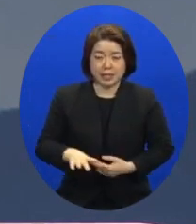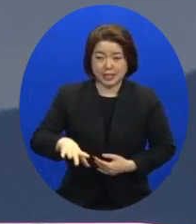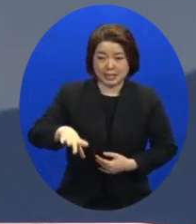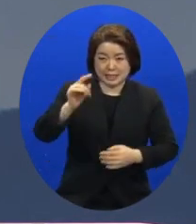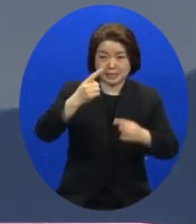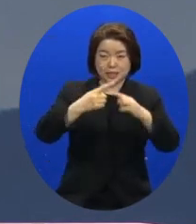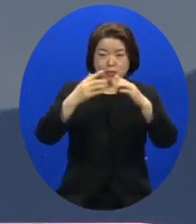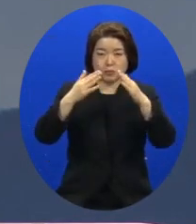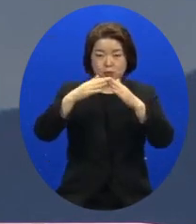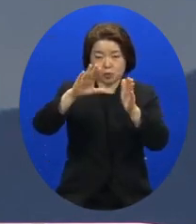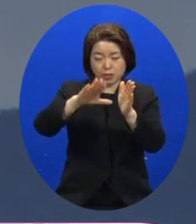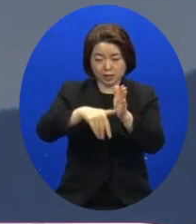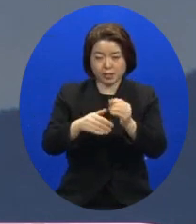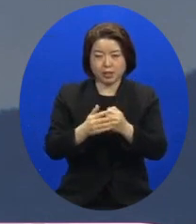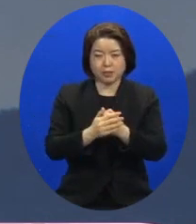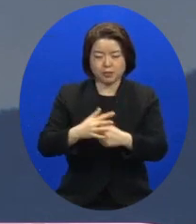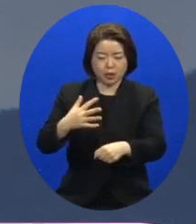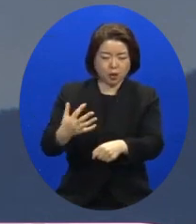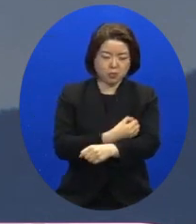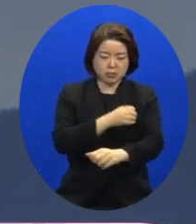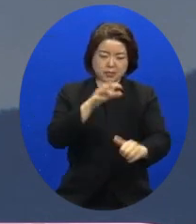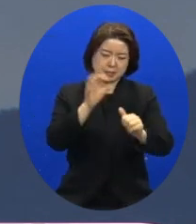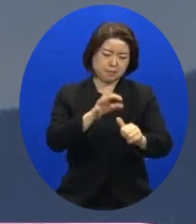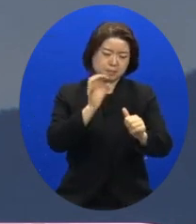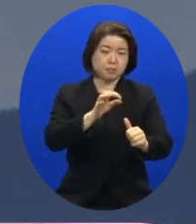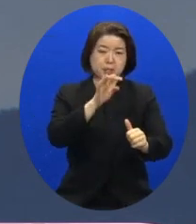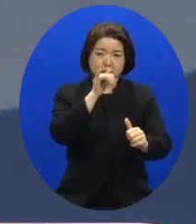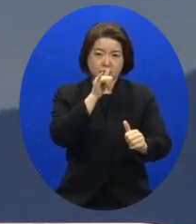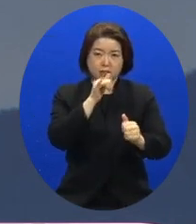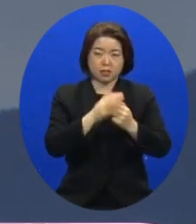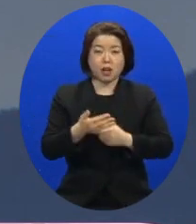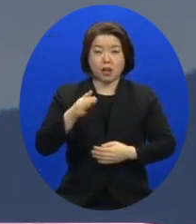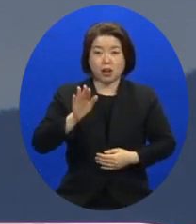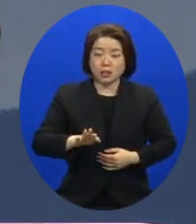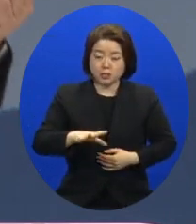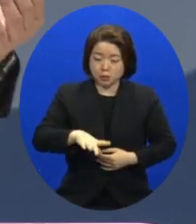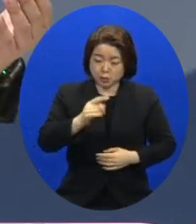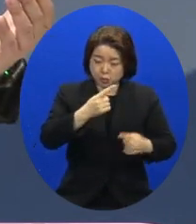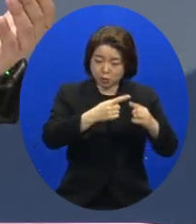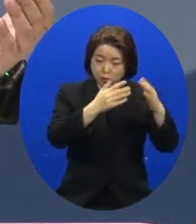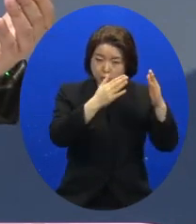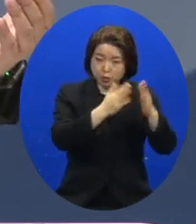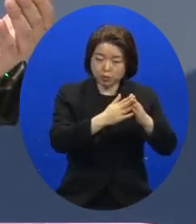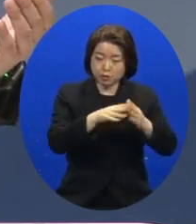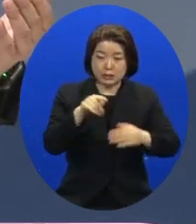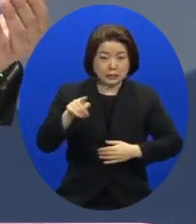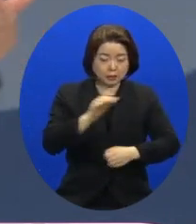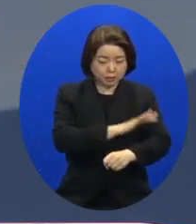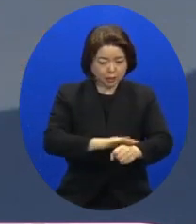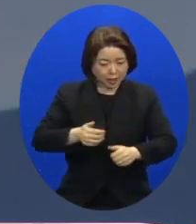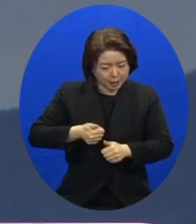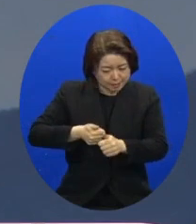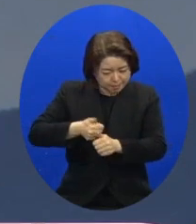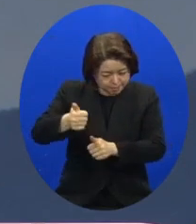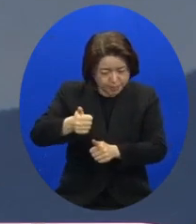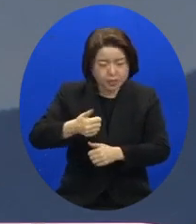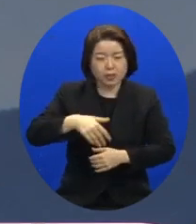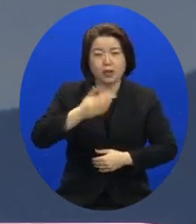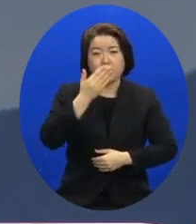초대교회에 엄청난 핍박이 있었습니다. 그런데도 초대교회는 잘 이겨나갔습니다.